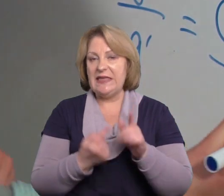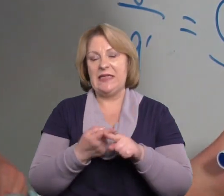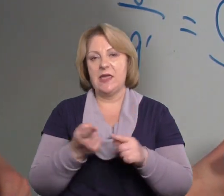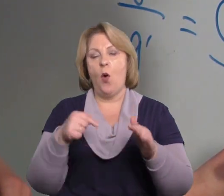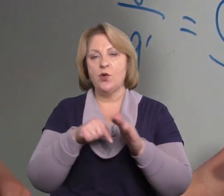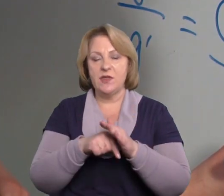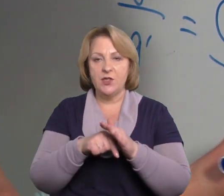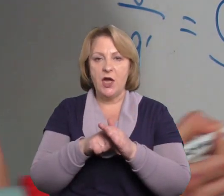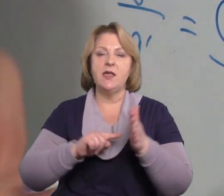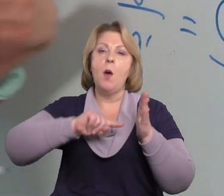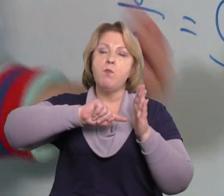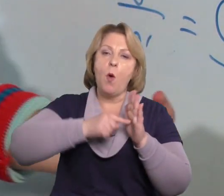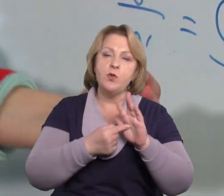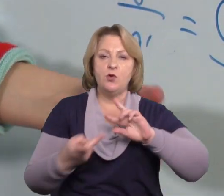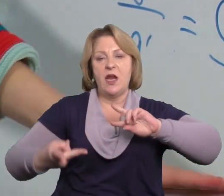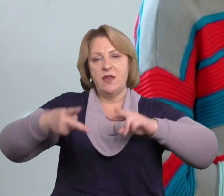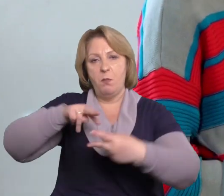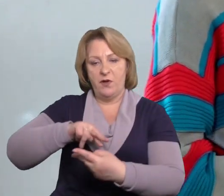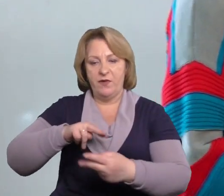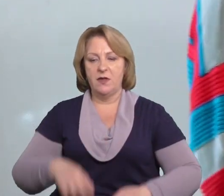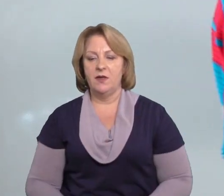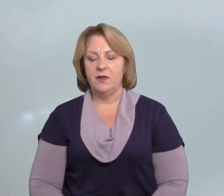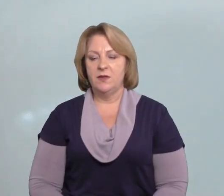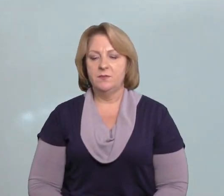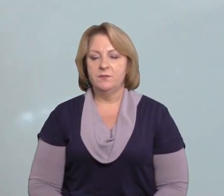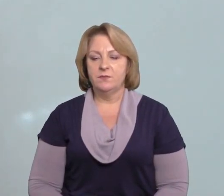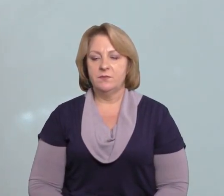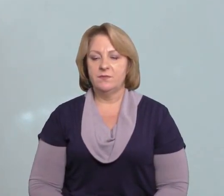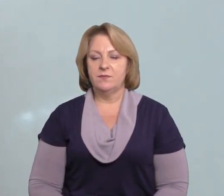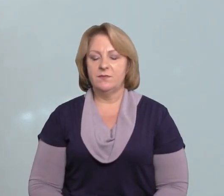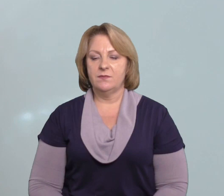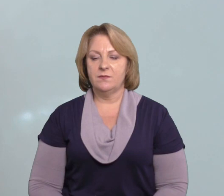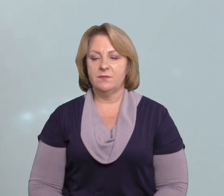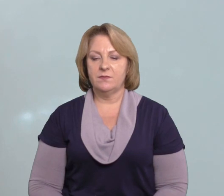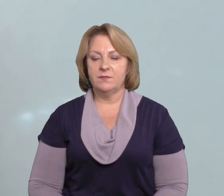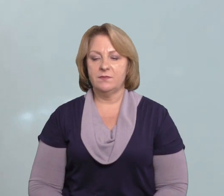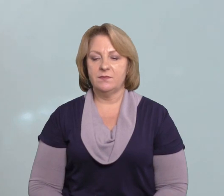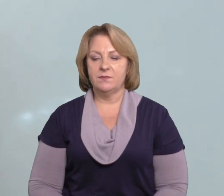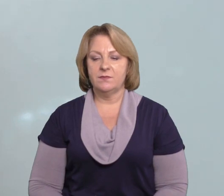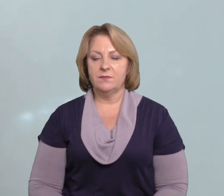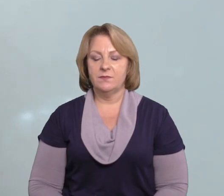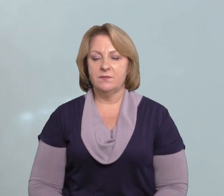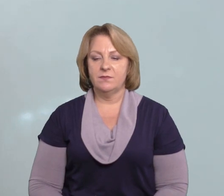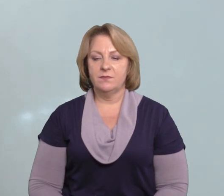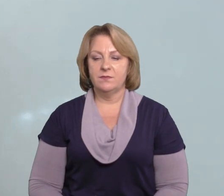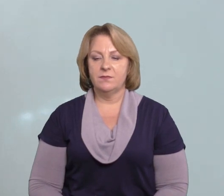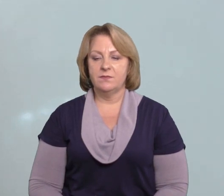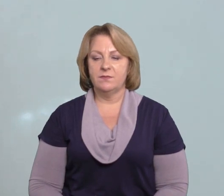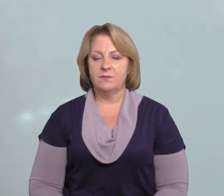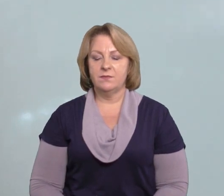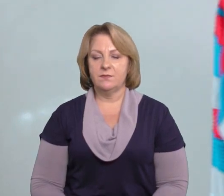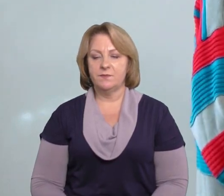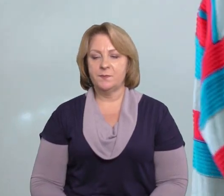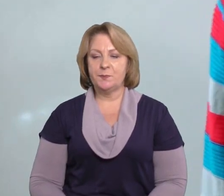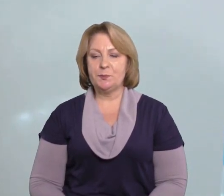ми напишемо множення і перевертаємо цей дріб. Тепер r плюс h в квадраті буде